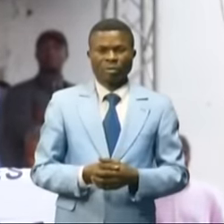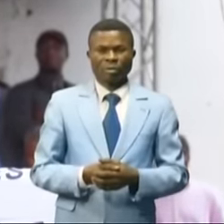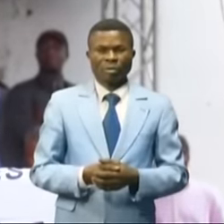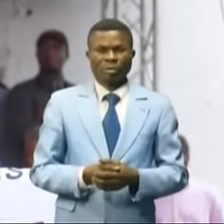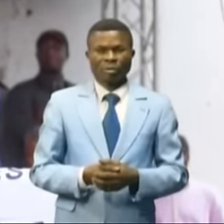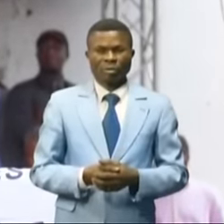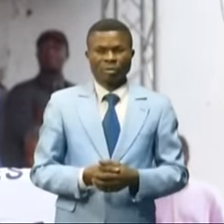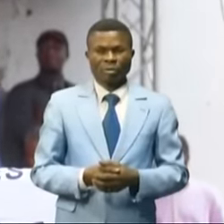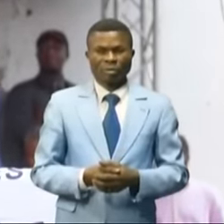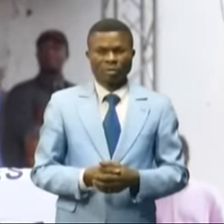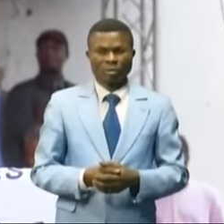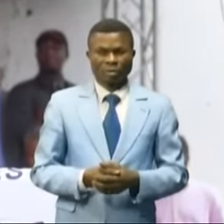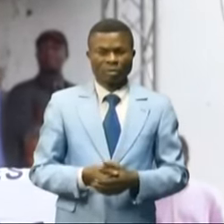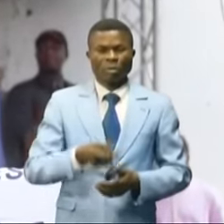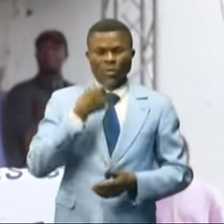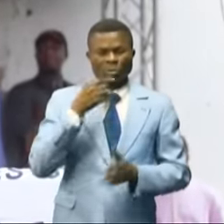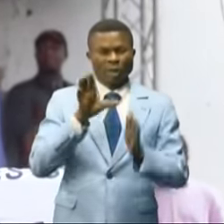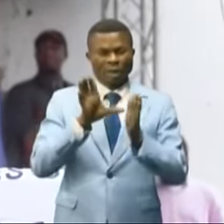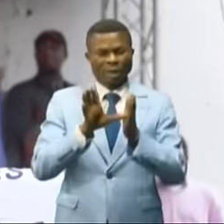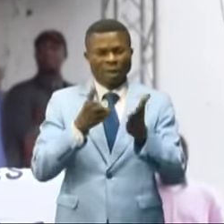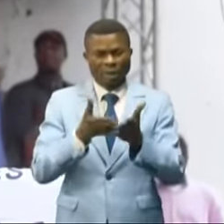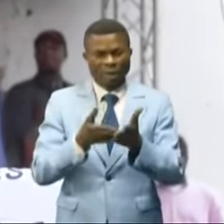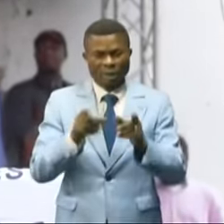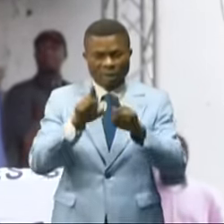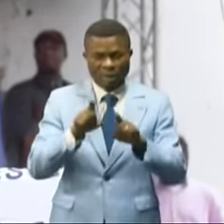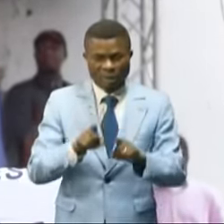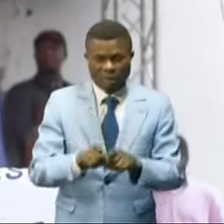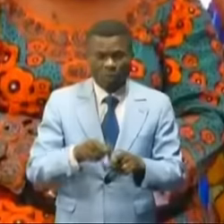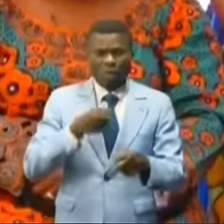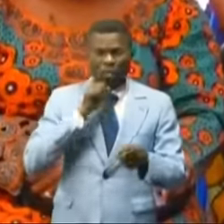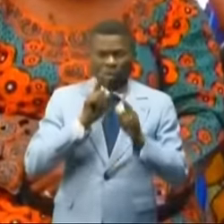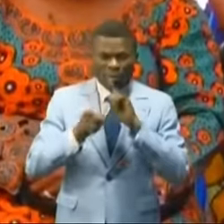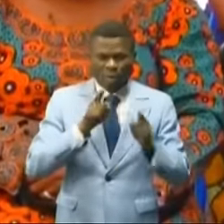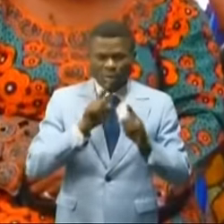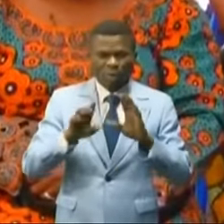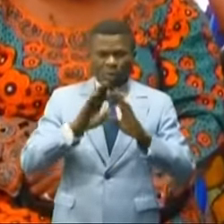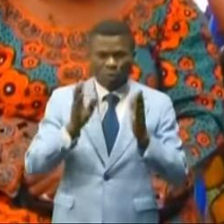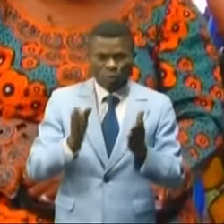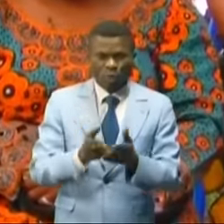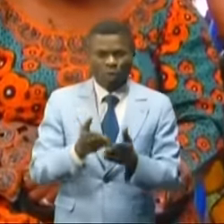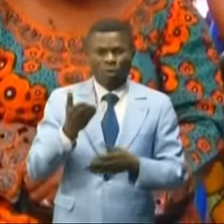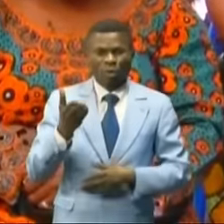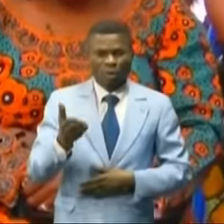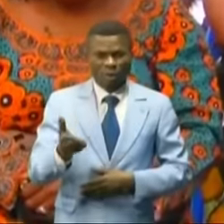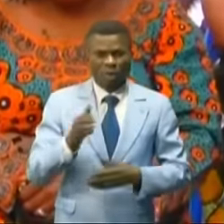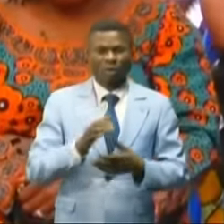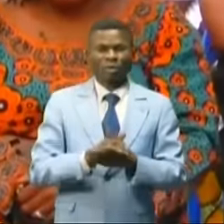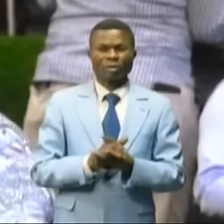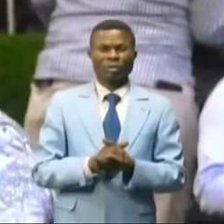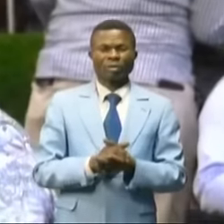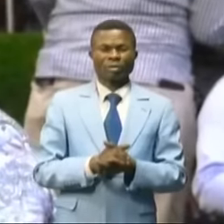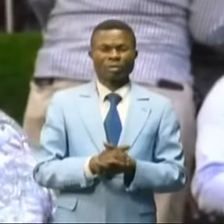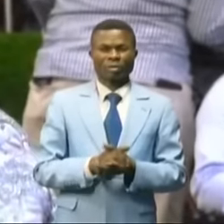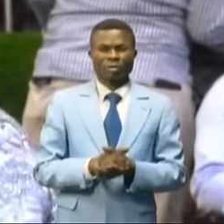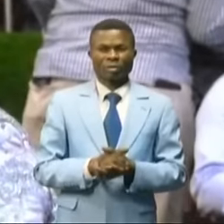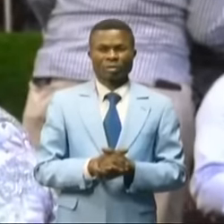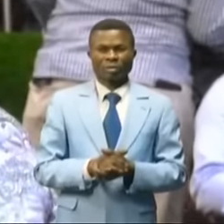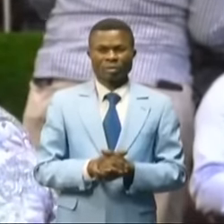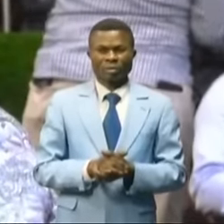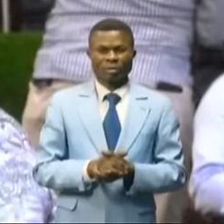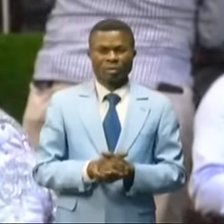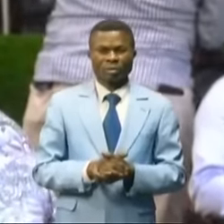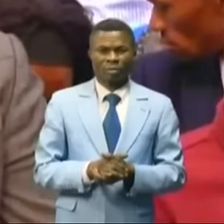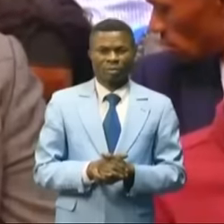qui refusent un débat basé sur les textes du parti pour renverser l'ordre établi. Dans un avenir proche,